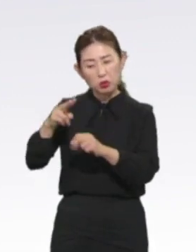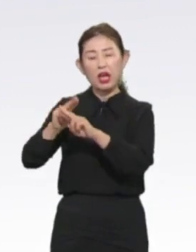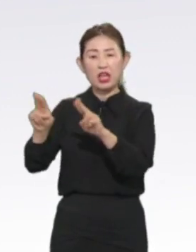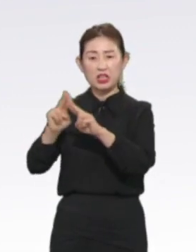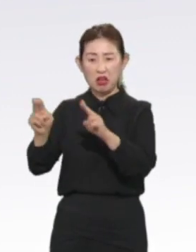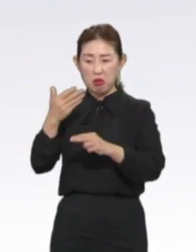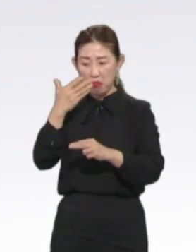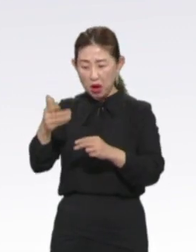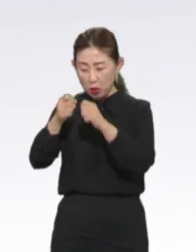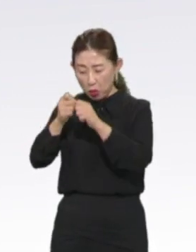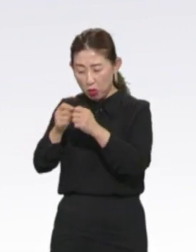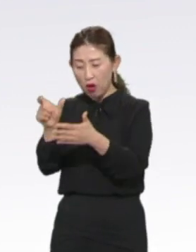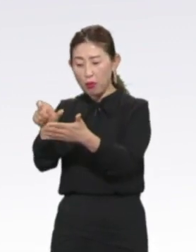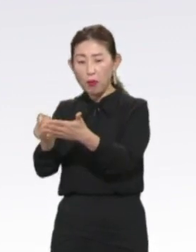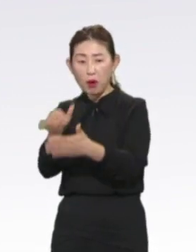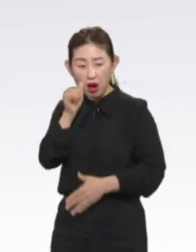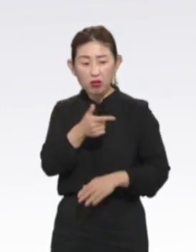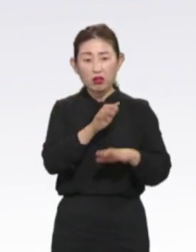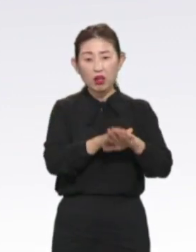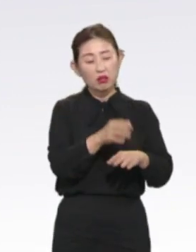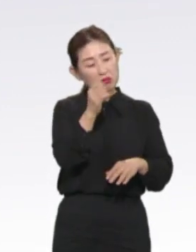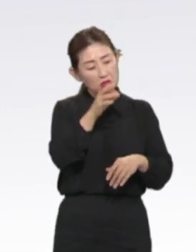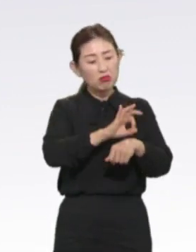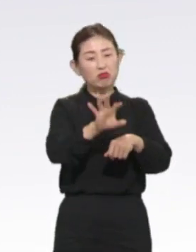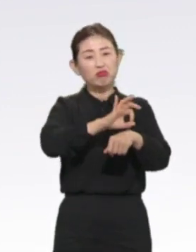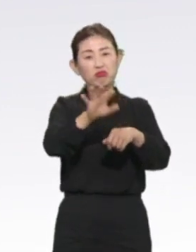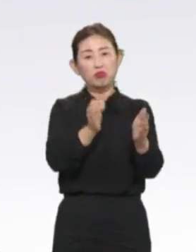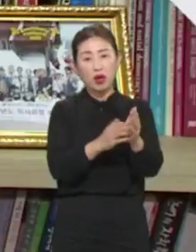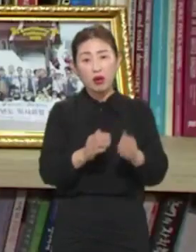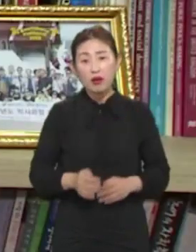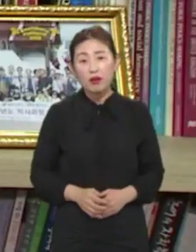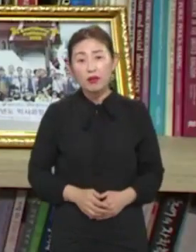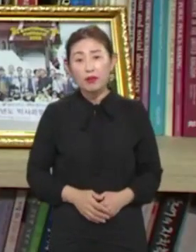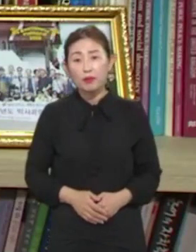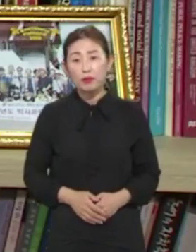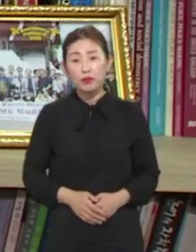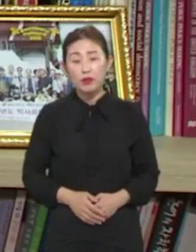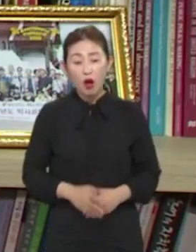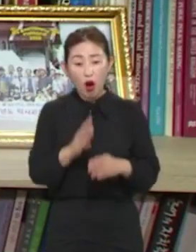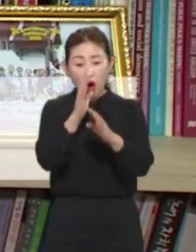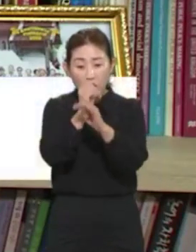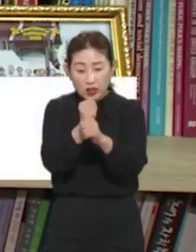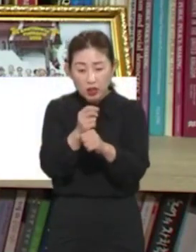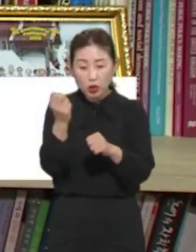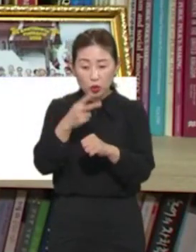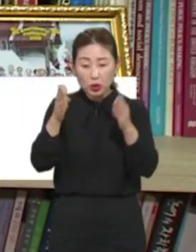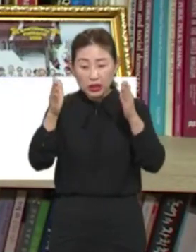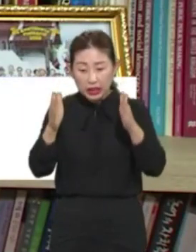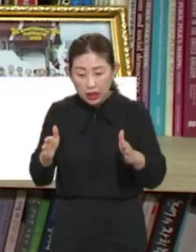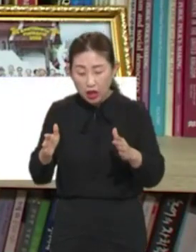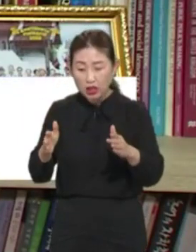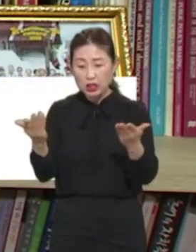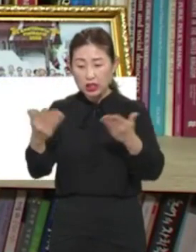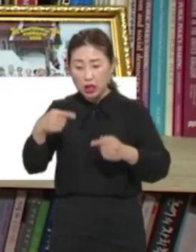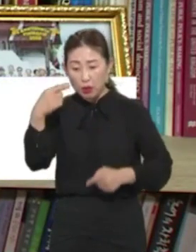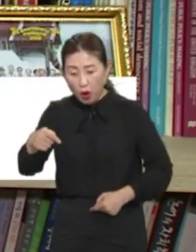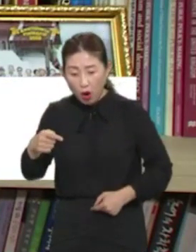해제할 수 있다는 조항이 있는 것과 달리 상당히 단순합니다. 언제까지 뭘 해야 된다라고 하는 식으로 조례가